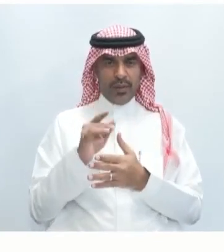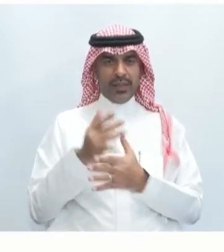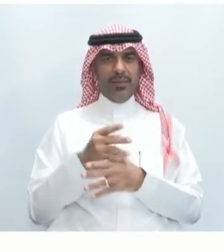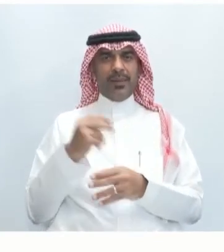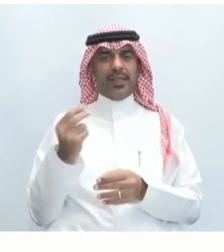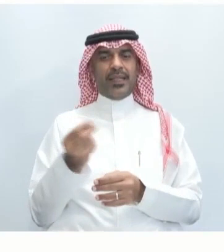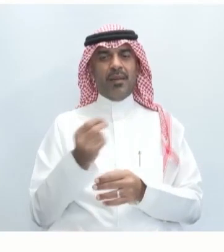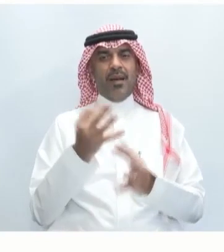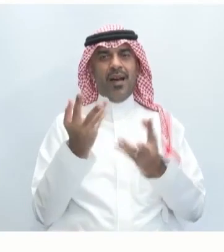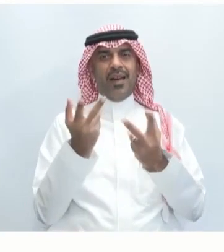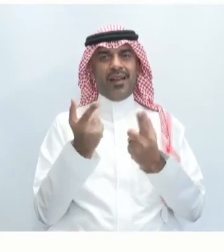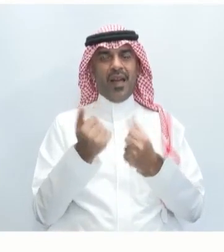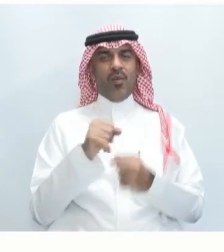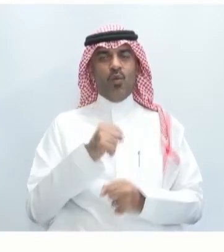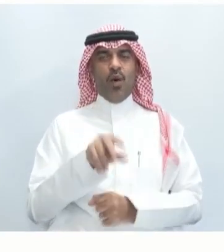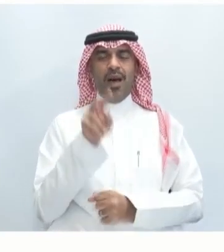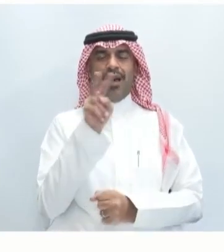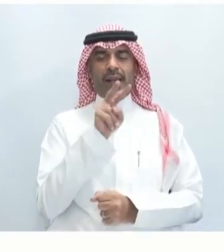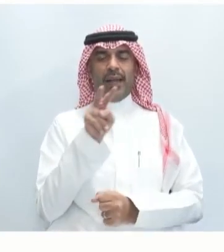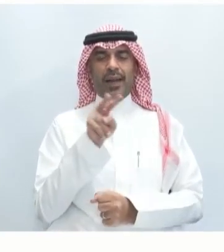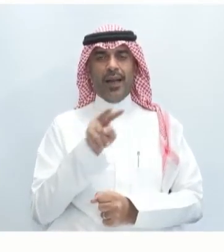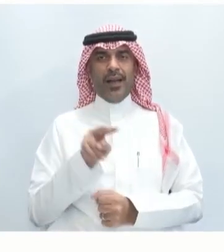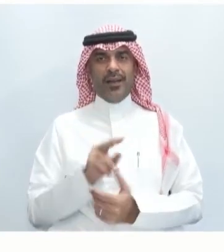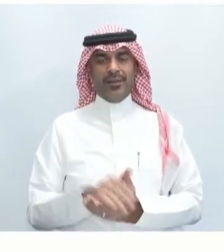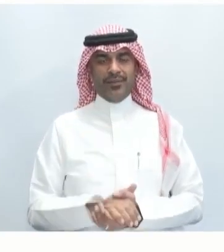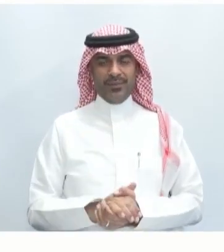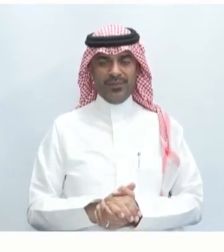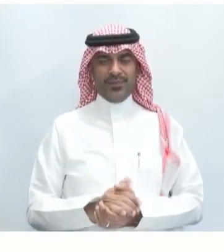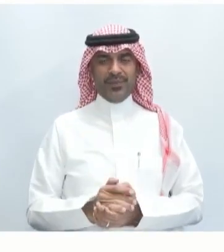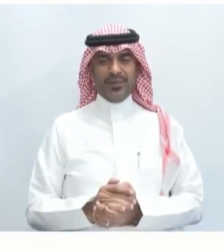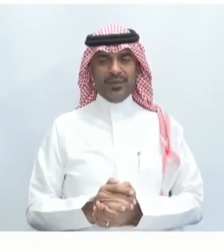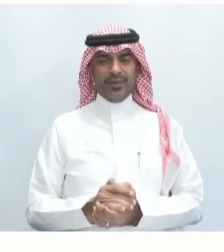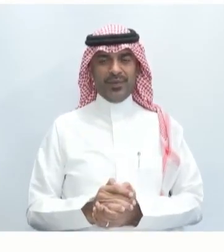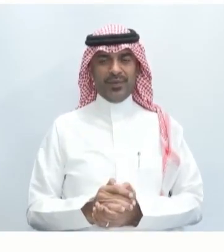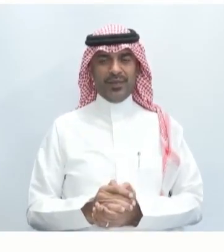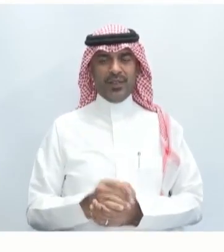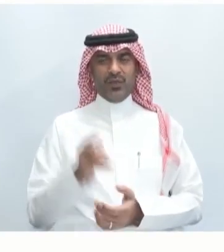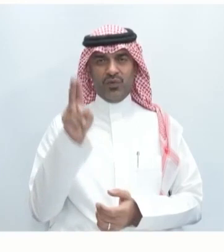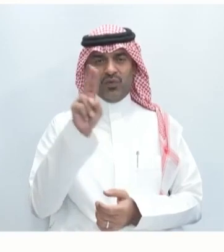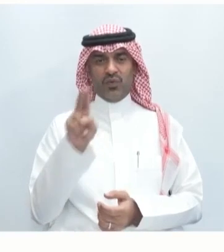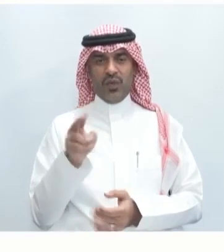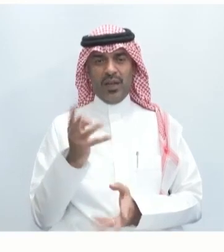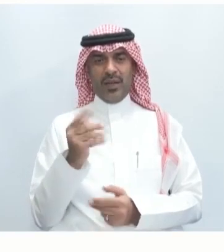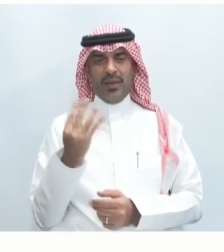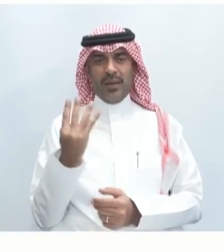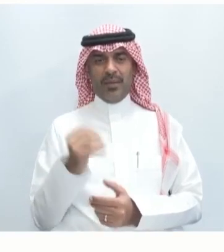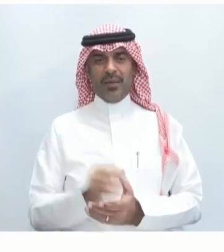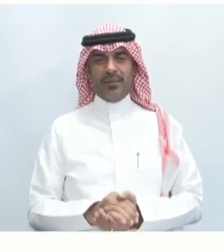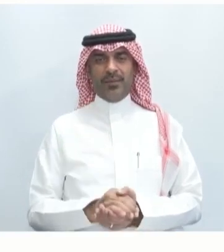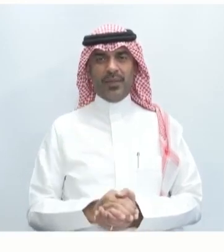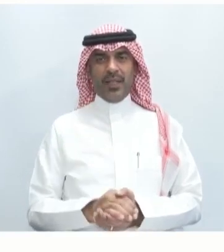من احد وعشرات ثم اقرا العدد واكتبوه لدينا ابنائي بناتي السؤال الرابع